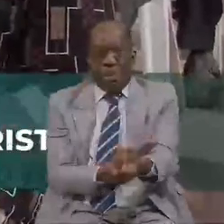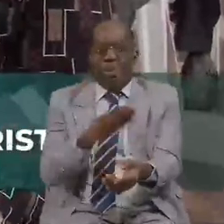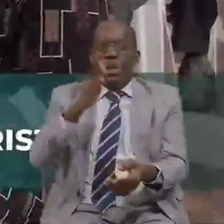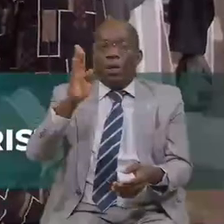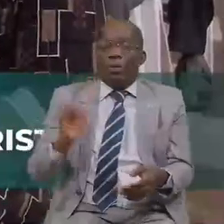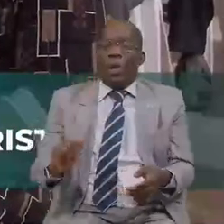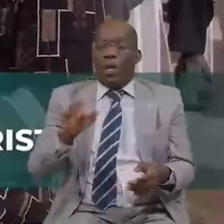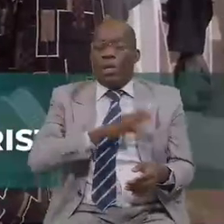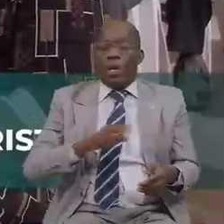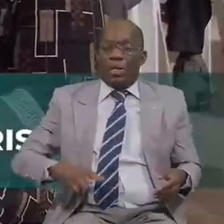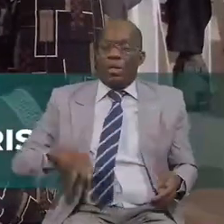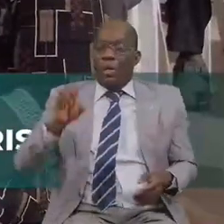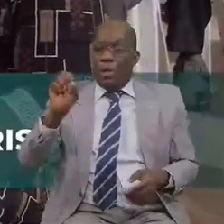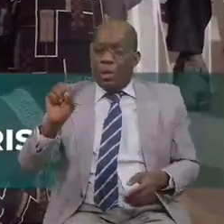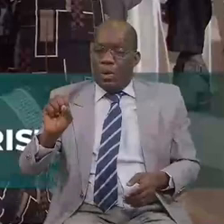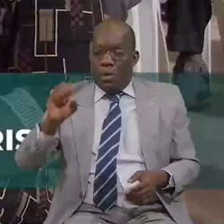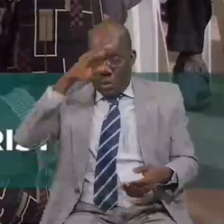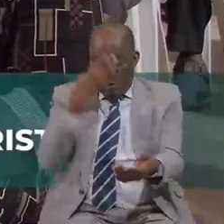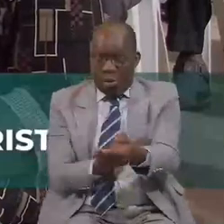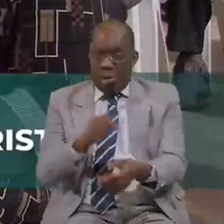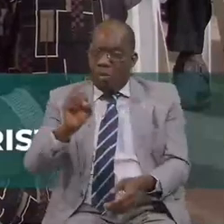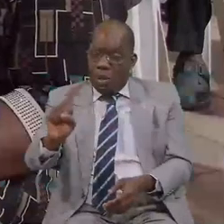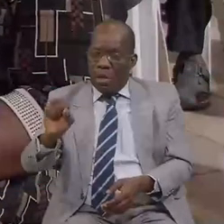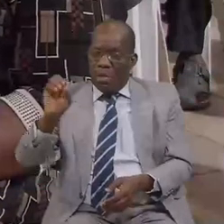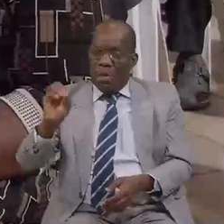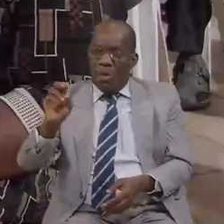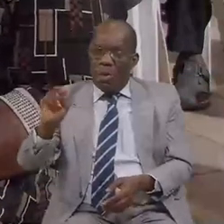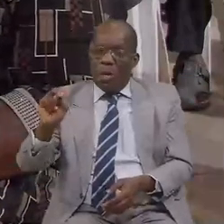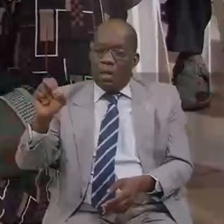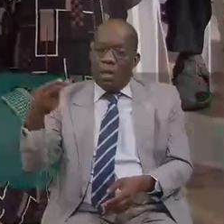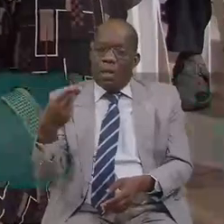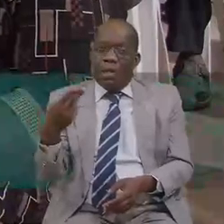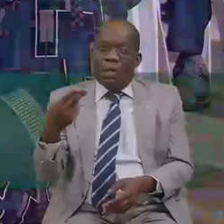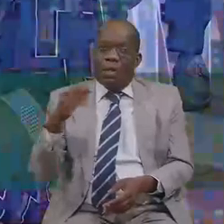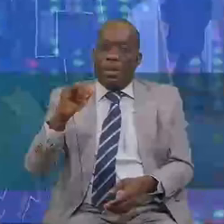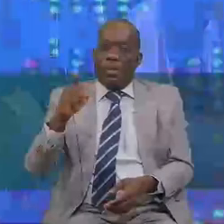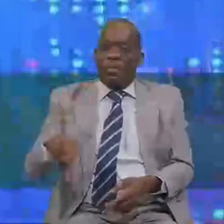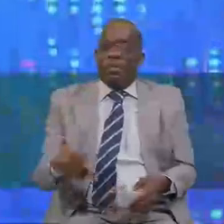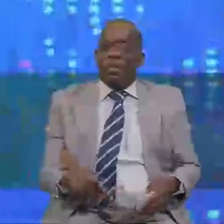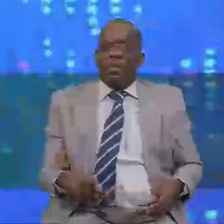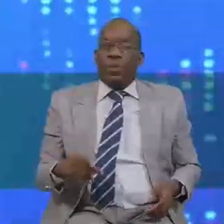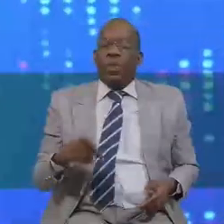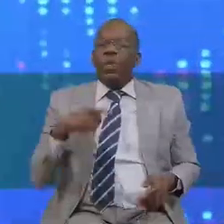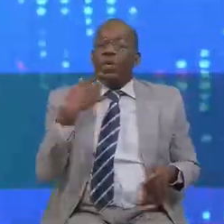au chapitre 2, lisons le verset 17. Marc 2, 17.